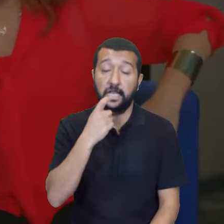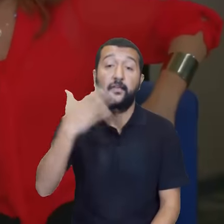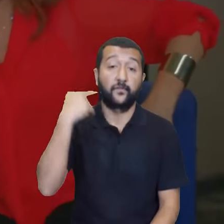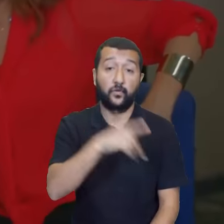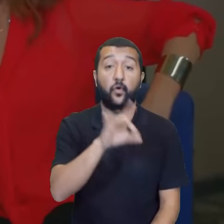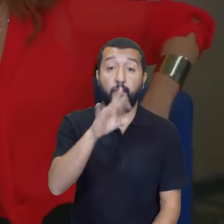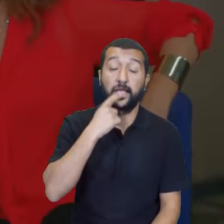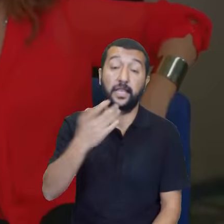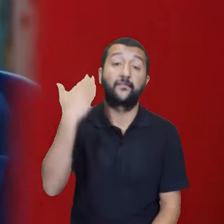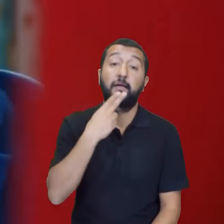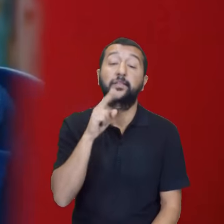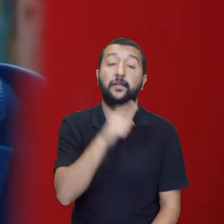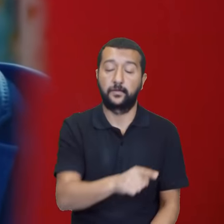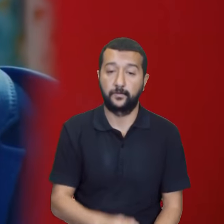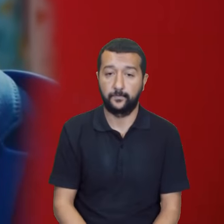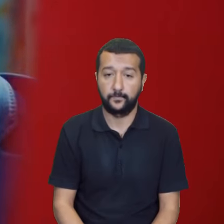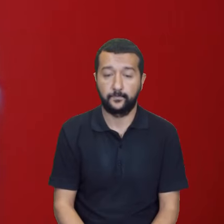evvel. 15 yıl evvel abla.